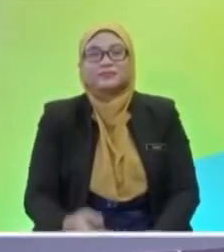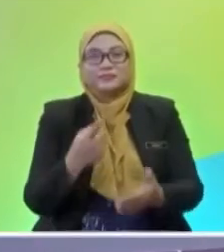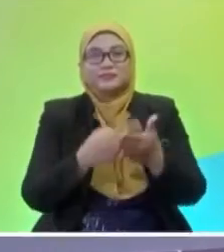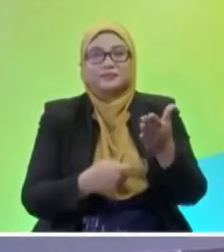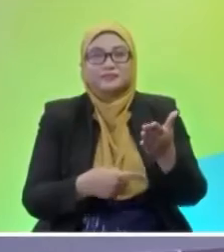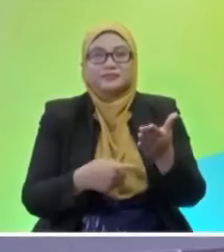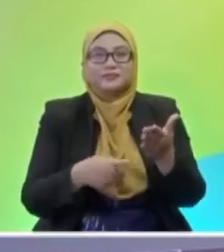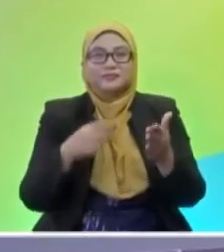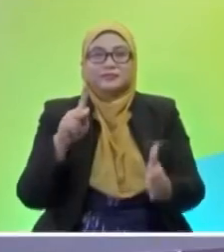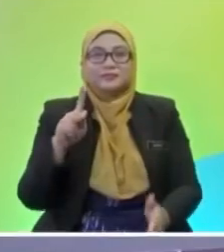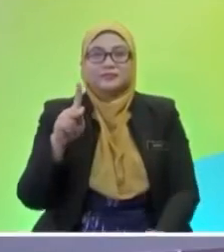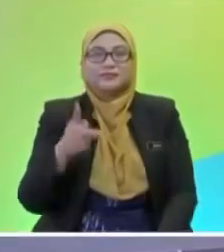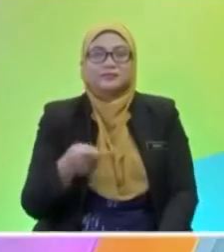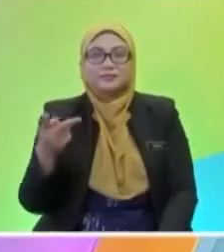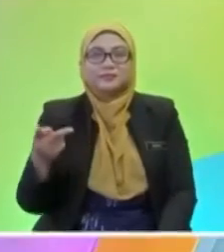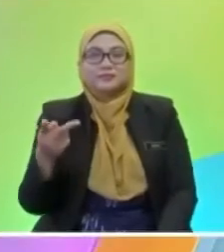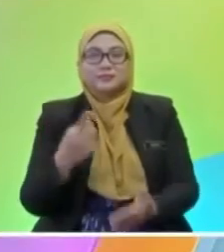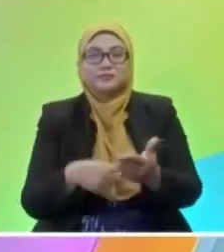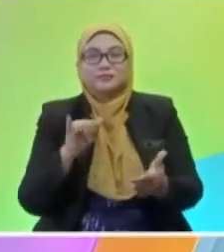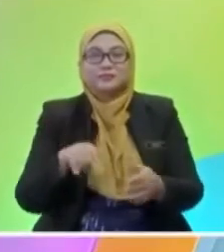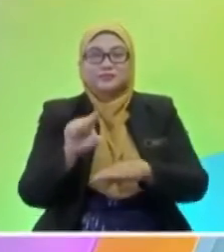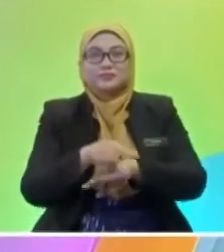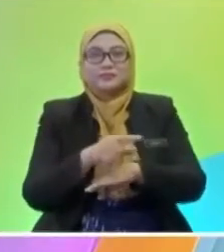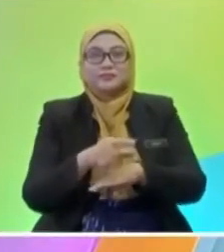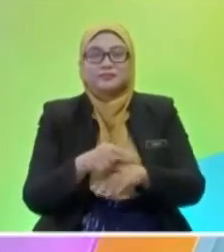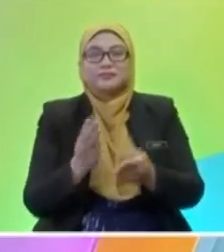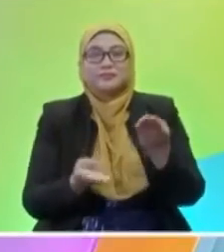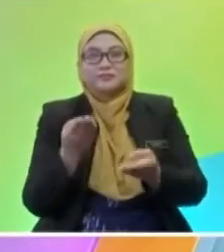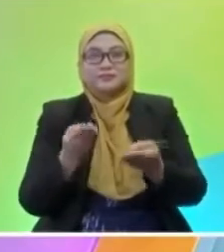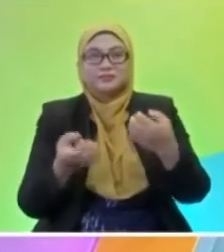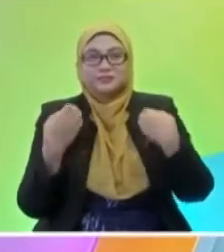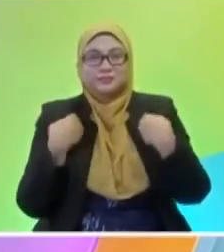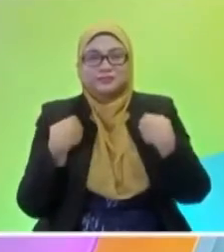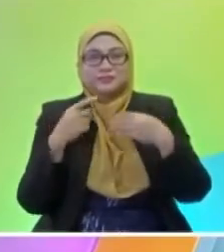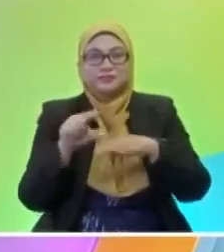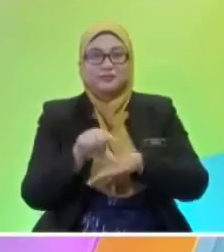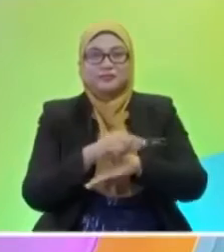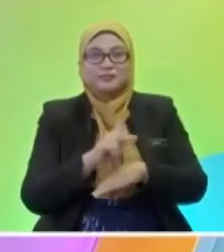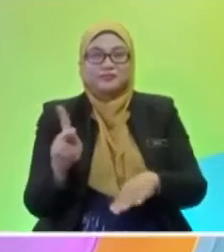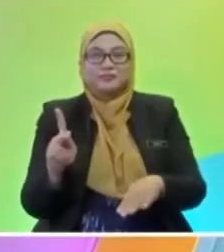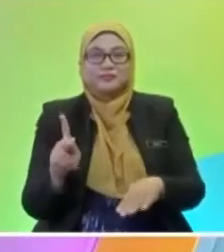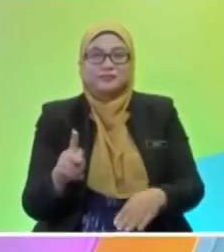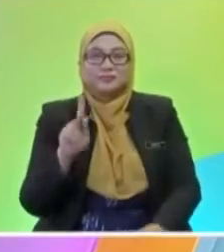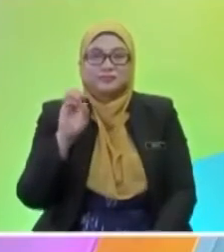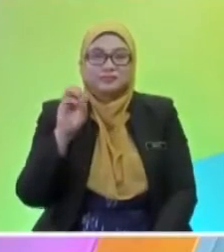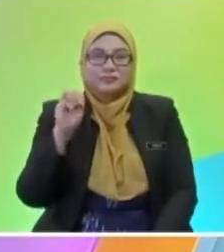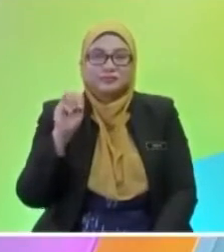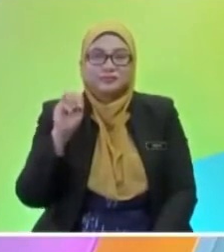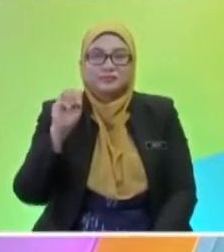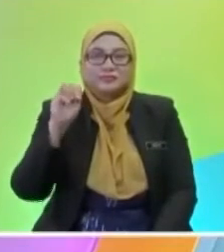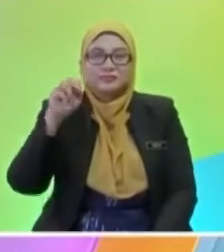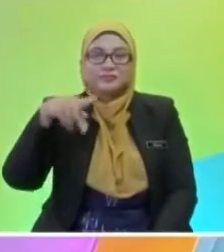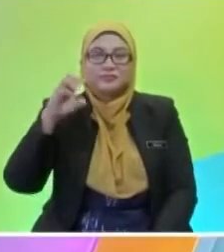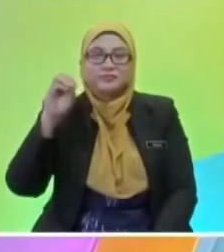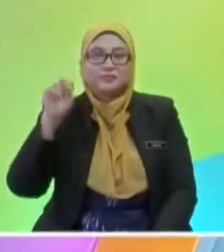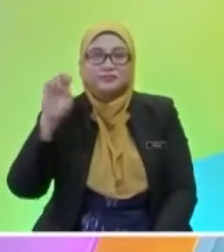orang murid dia berbeza-beza. Mungkin dia ada gunakan komponen yang lain. Okey. Seterusnya dah selesai dia